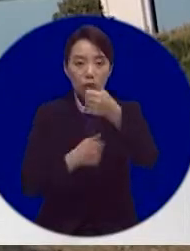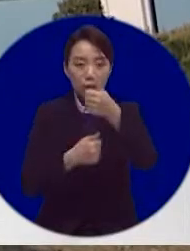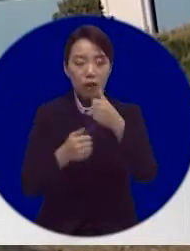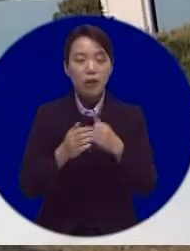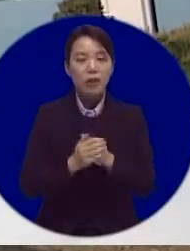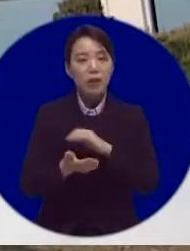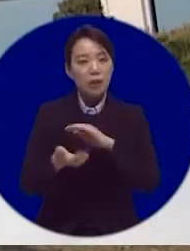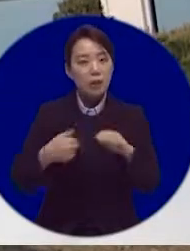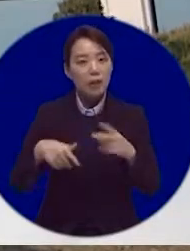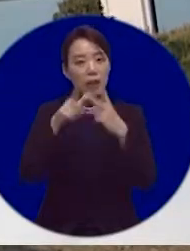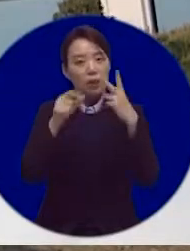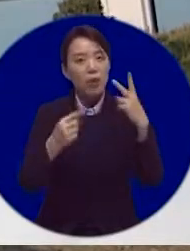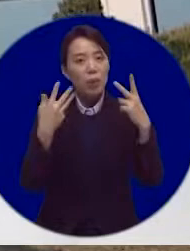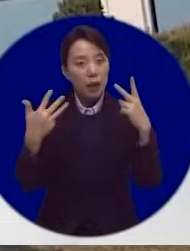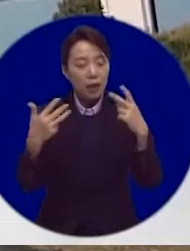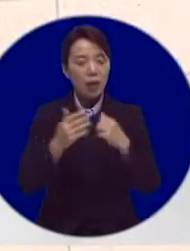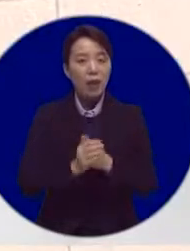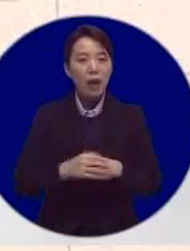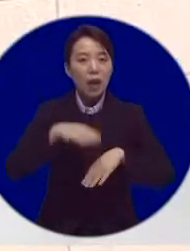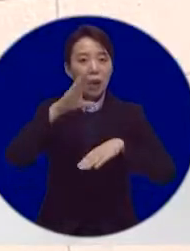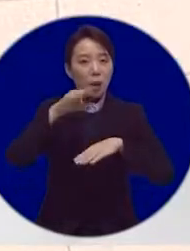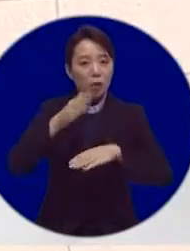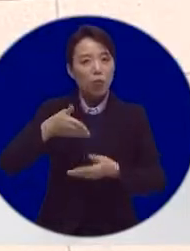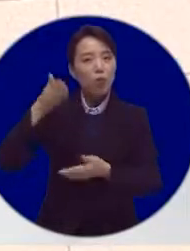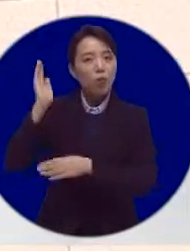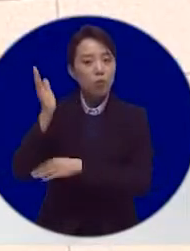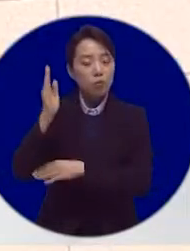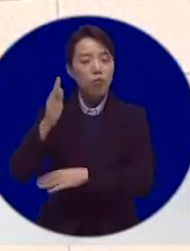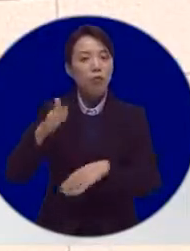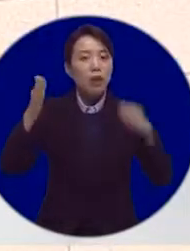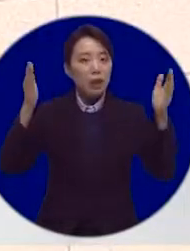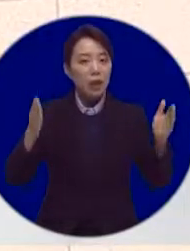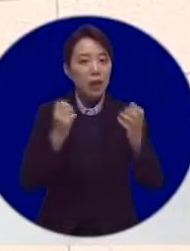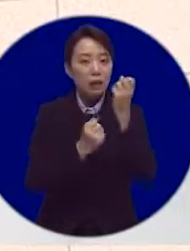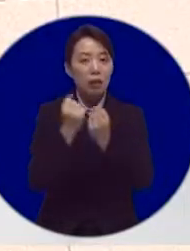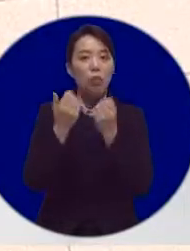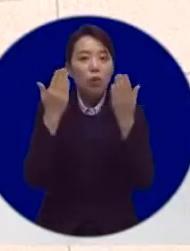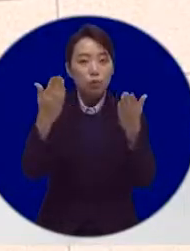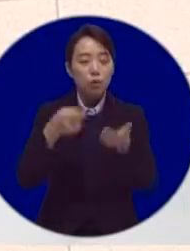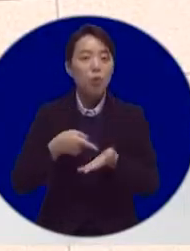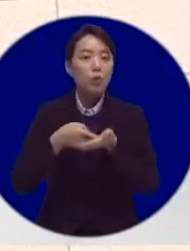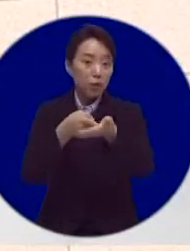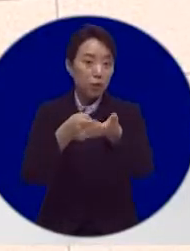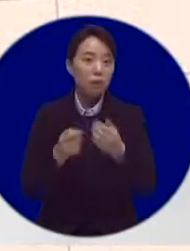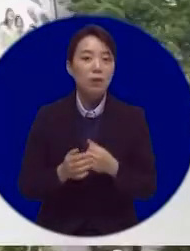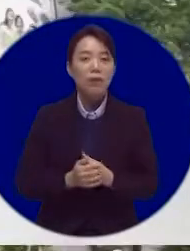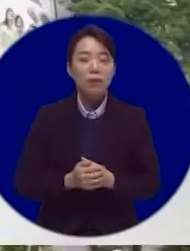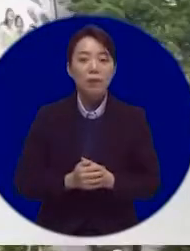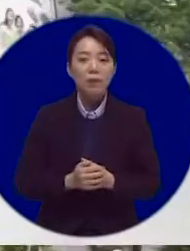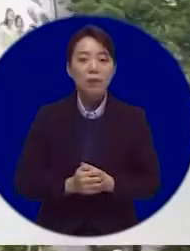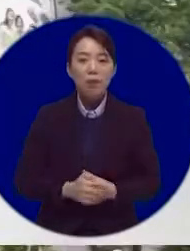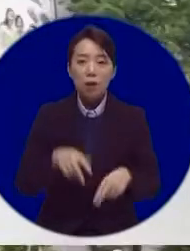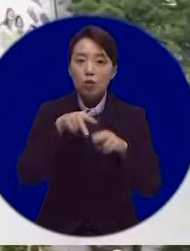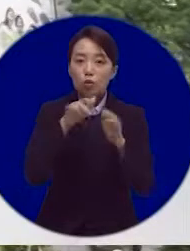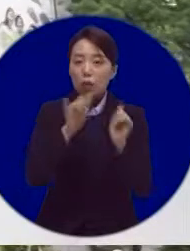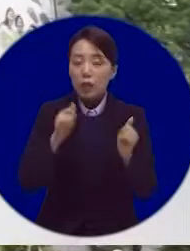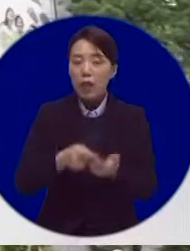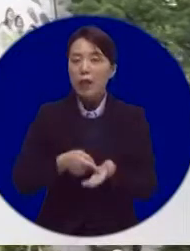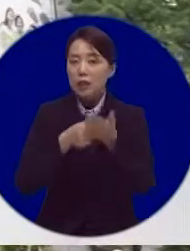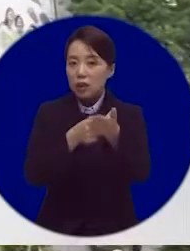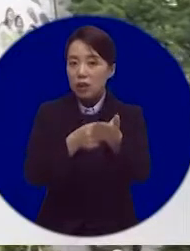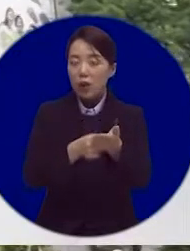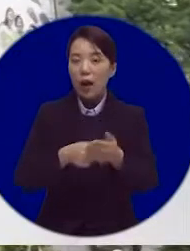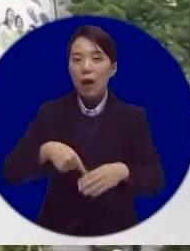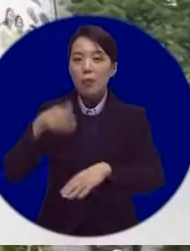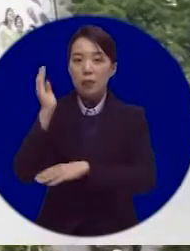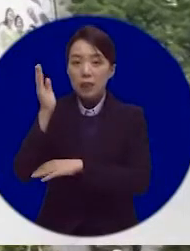중앙선거관리위원회는 지난 2월 8일 방송 연설 일정을 후보자에게 안내하고 신청서를 접수했는데요. 후보자가 신청한 방송